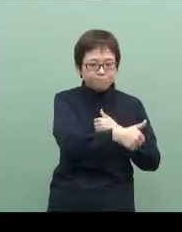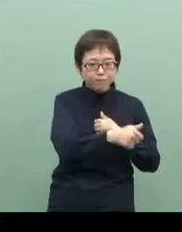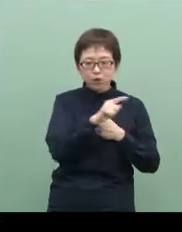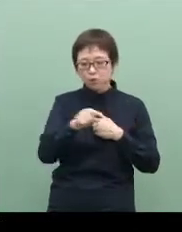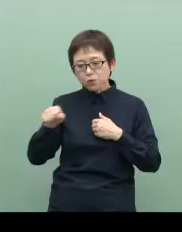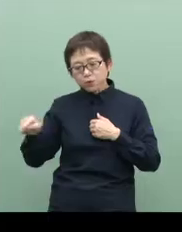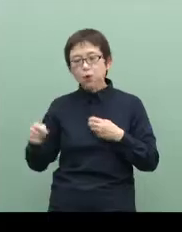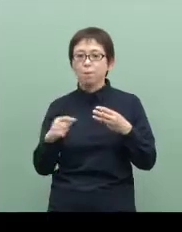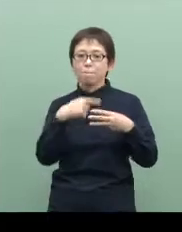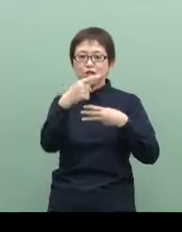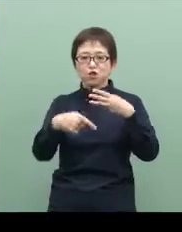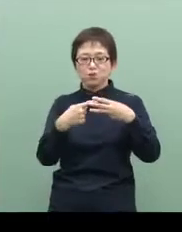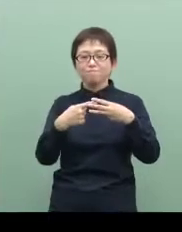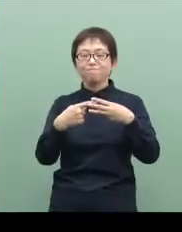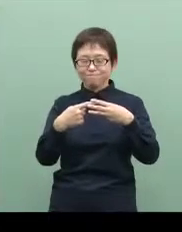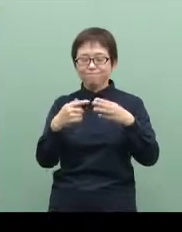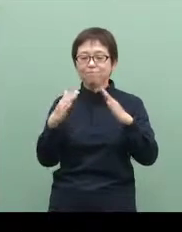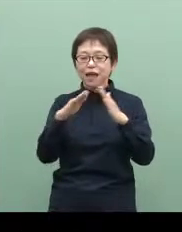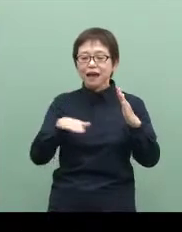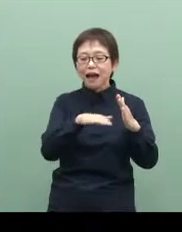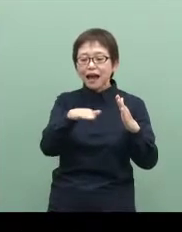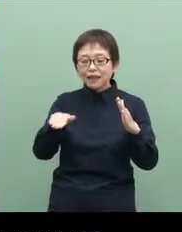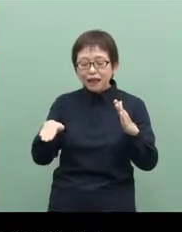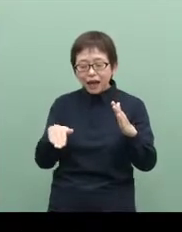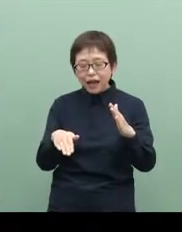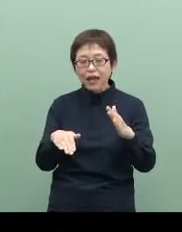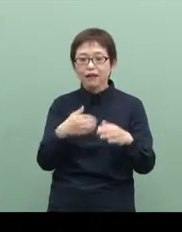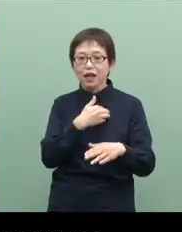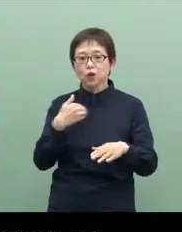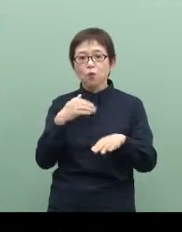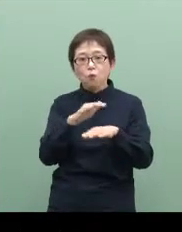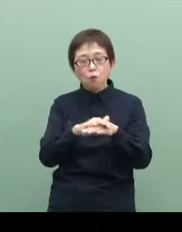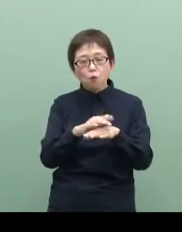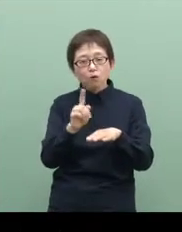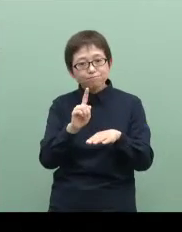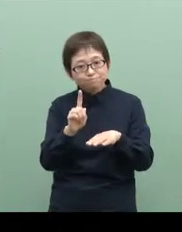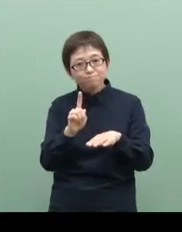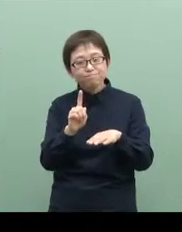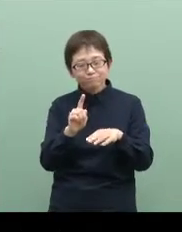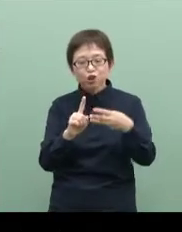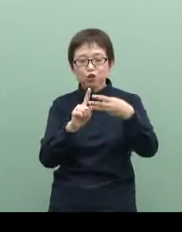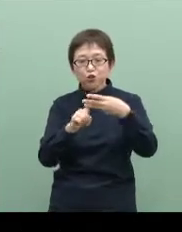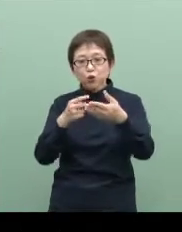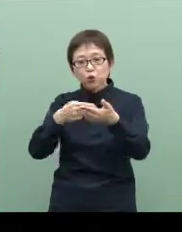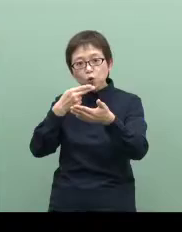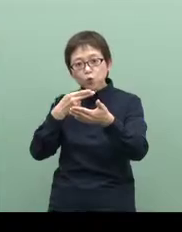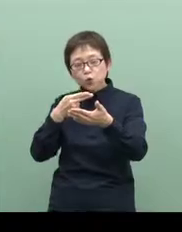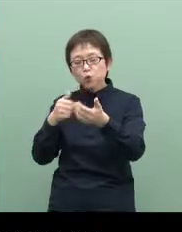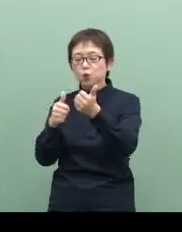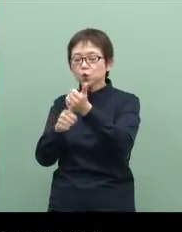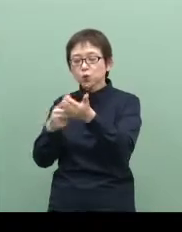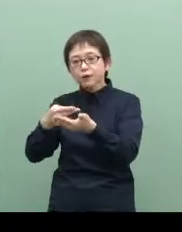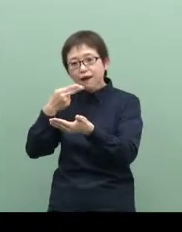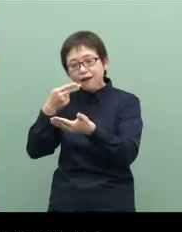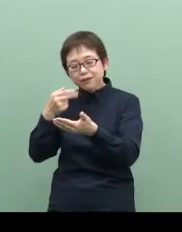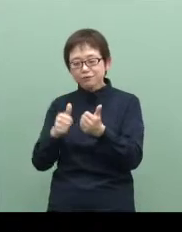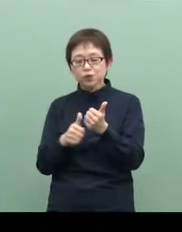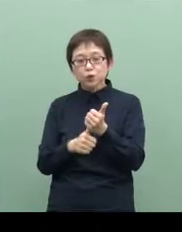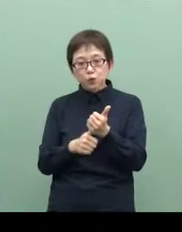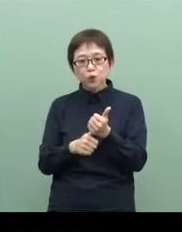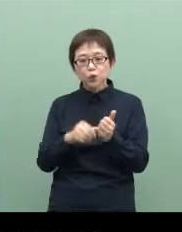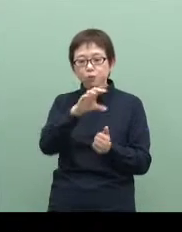庭でできる取り組みについて、野菜をたくさん食べるには主食、主菜、副菜を揃える